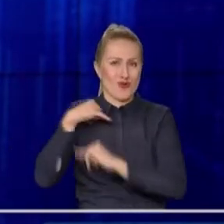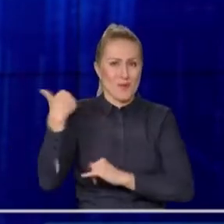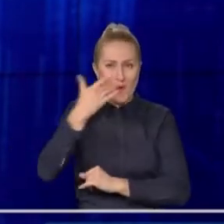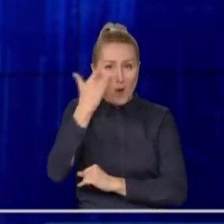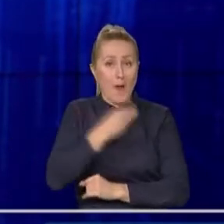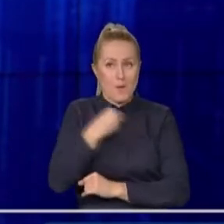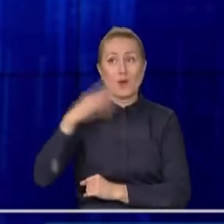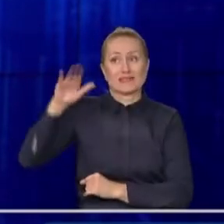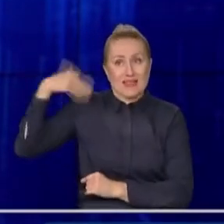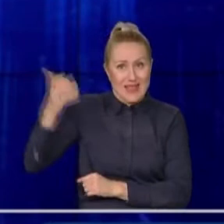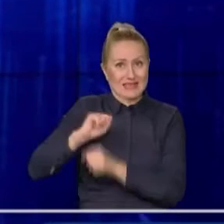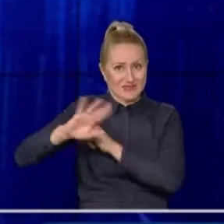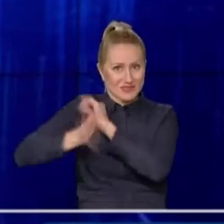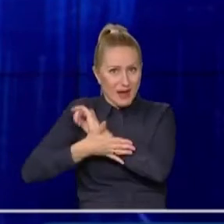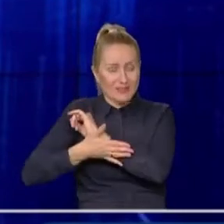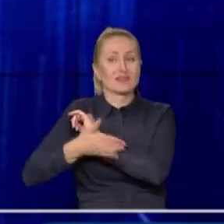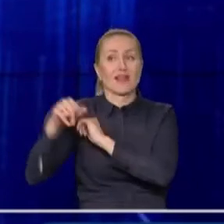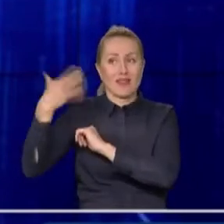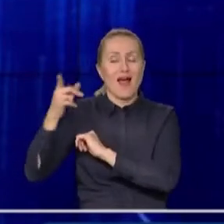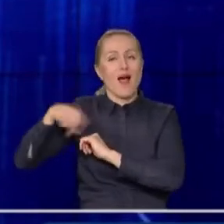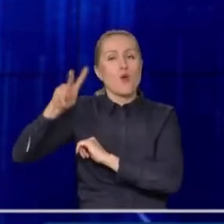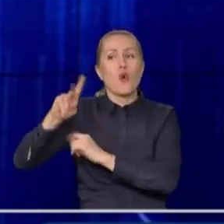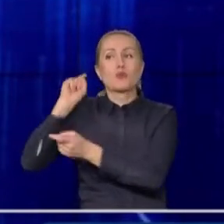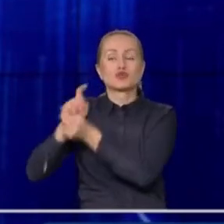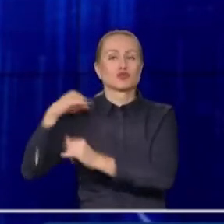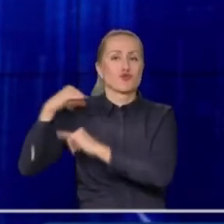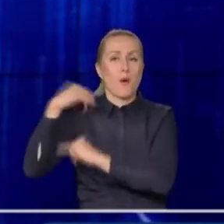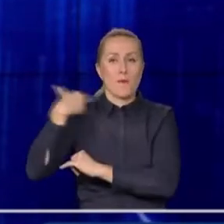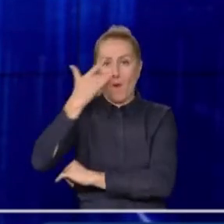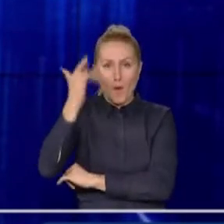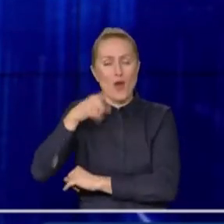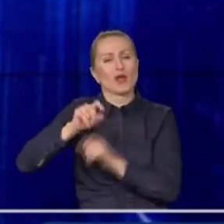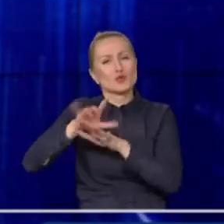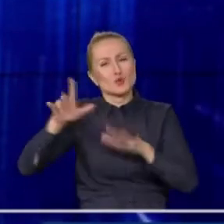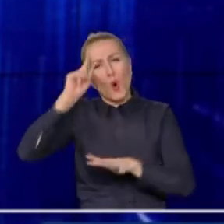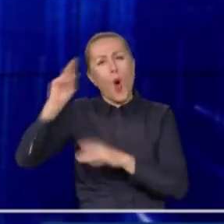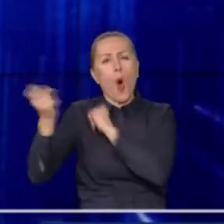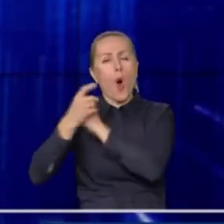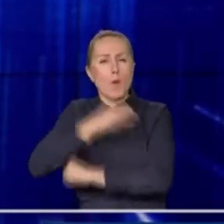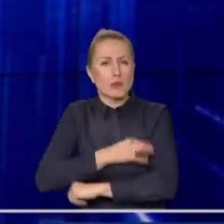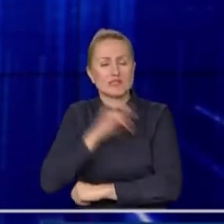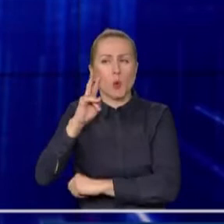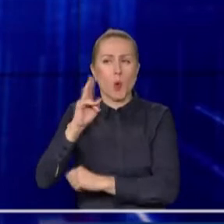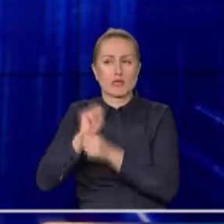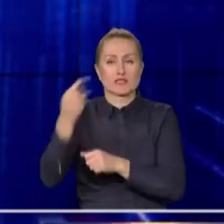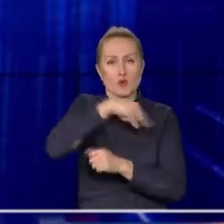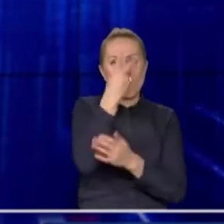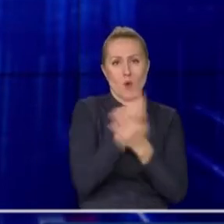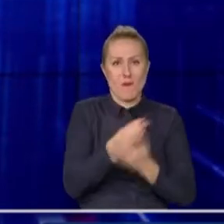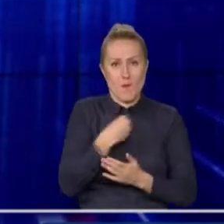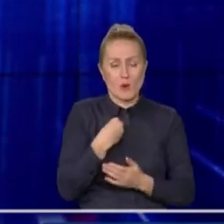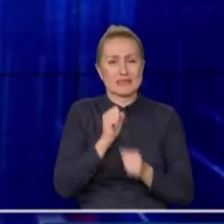udziela im wsparcia. Polska jest dla nich wsparciem. Tu mamy wielu działaczy opozycji, którzy znaleźli bezpieczne schronienie w naszym kraju.